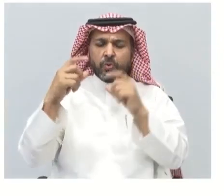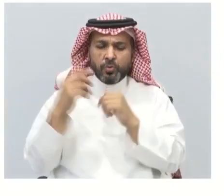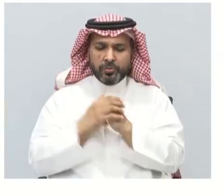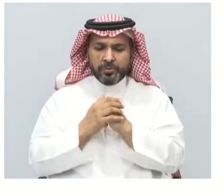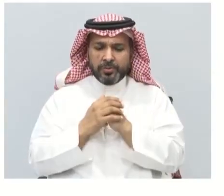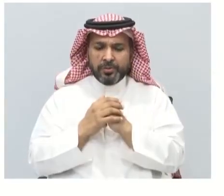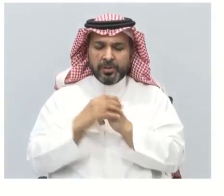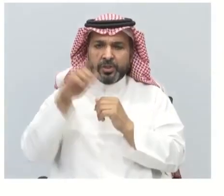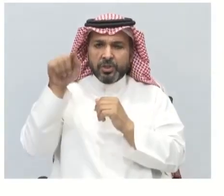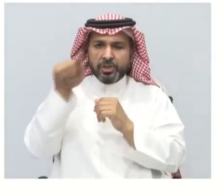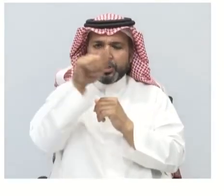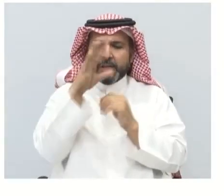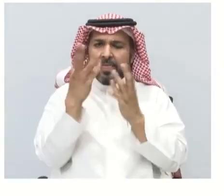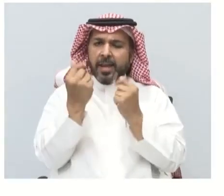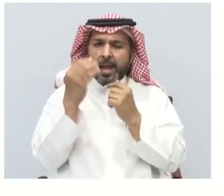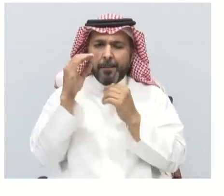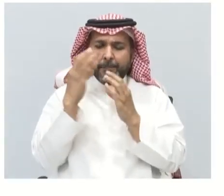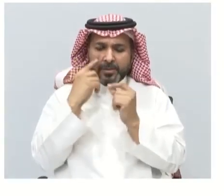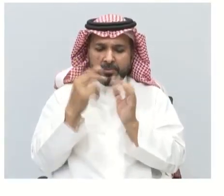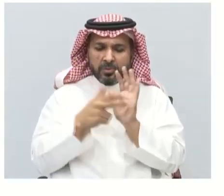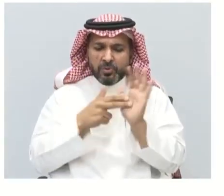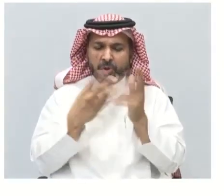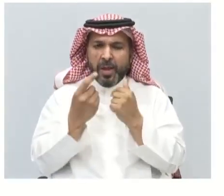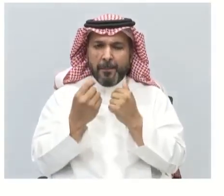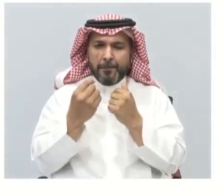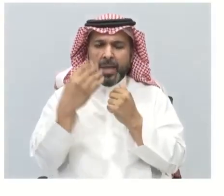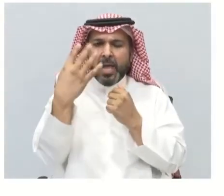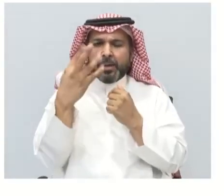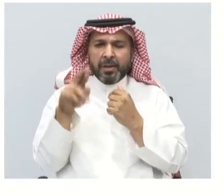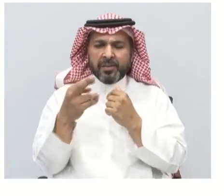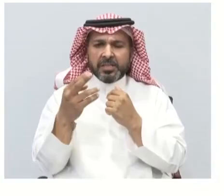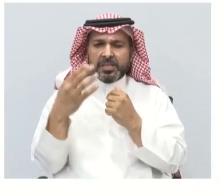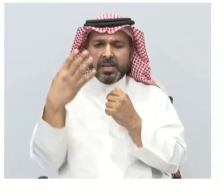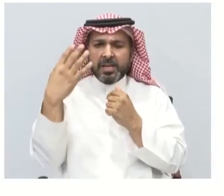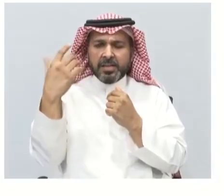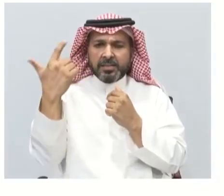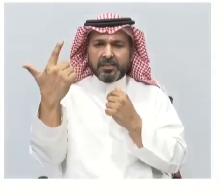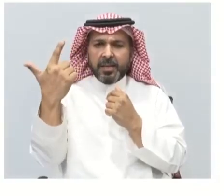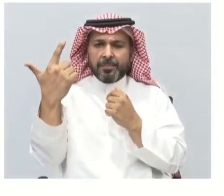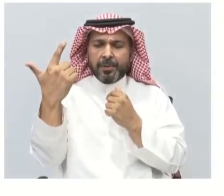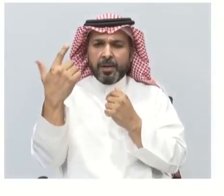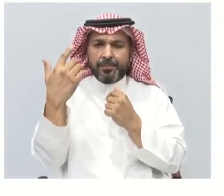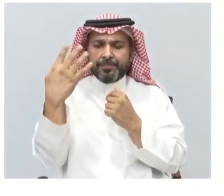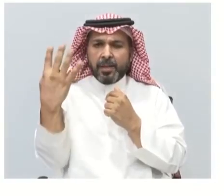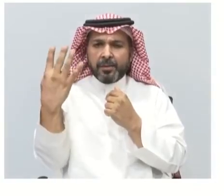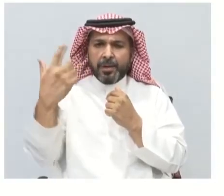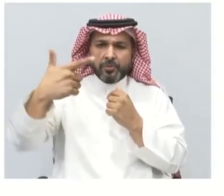4 فاص 47 اذا الطول عندي هنا راح يكون كم